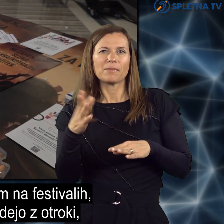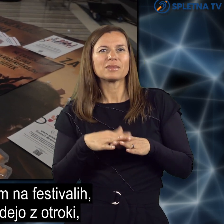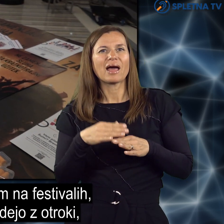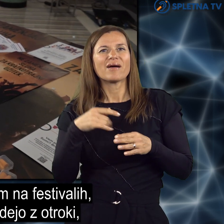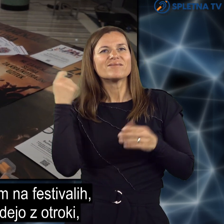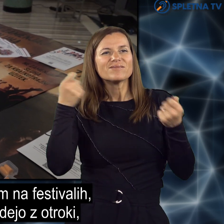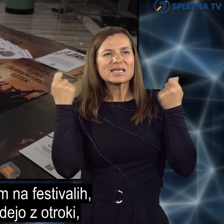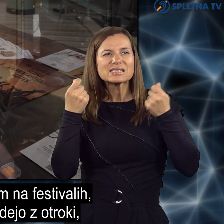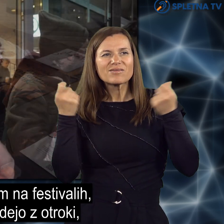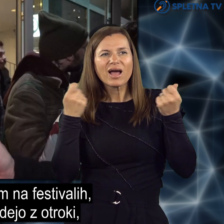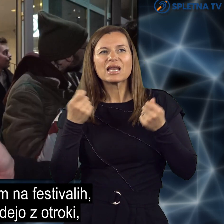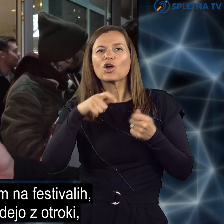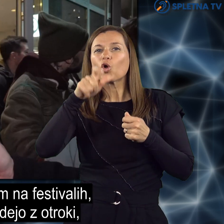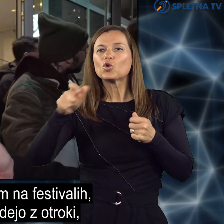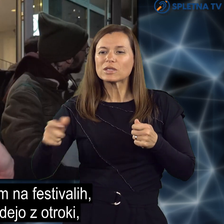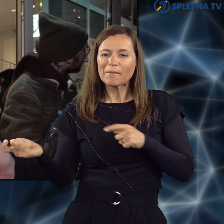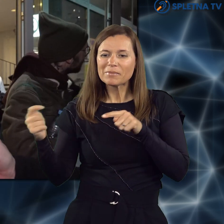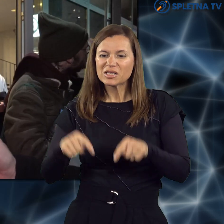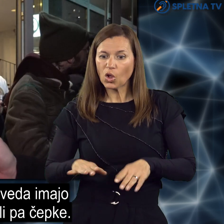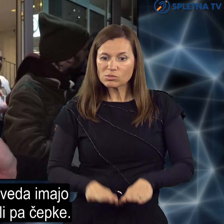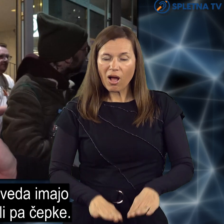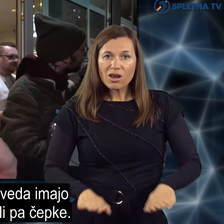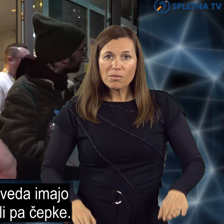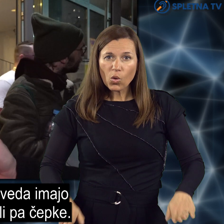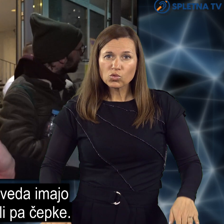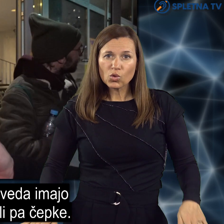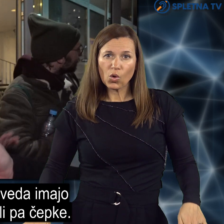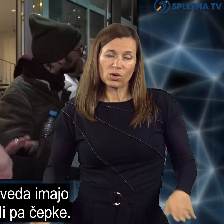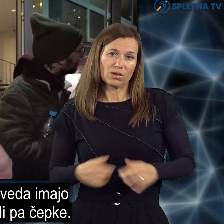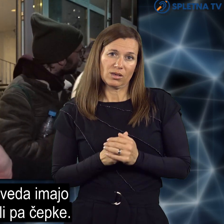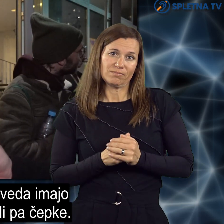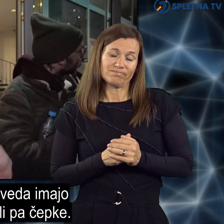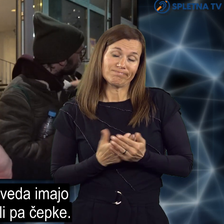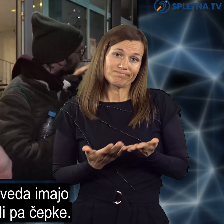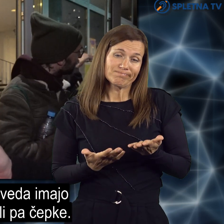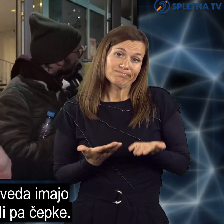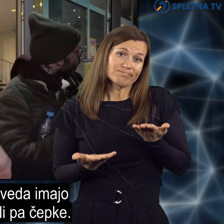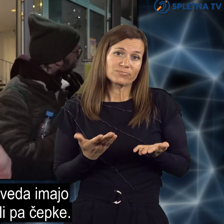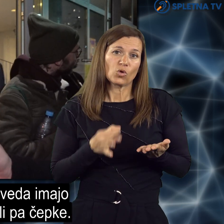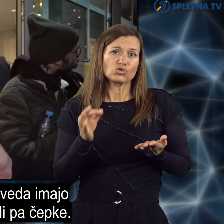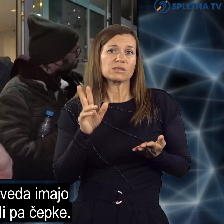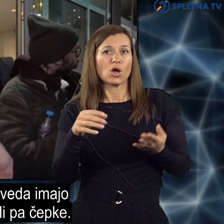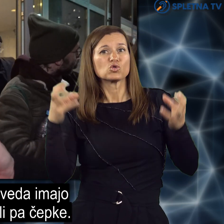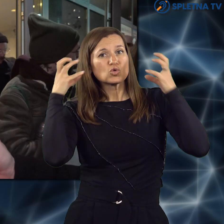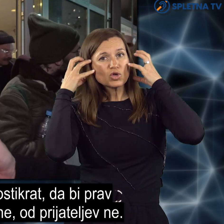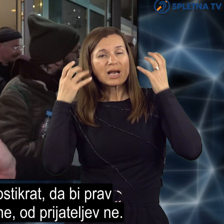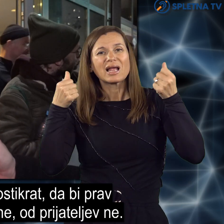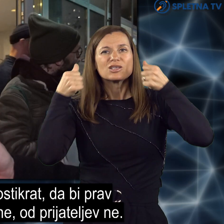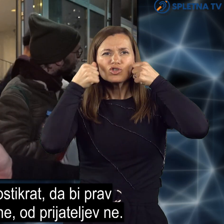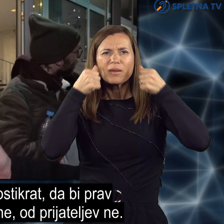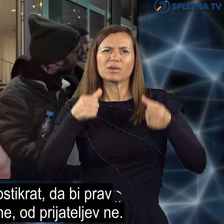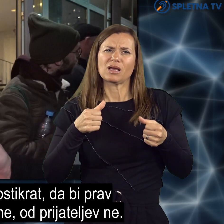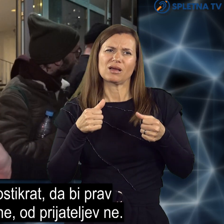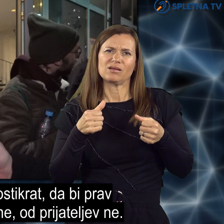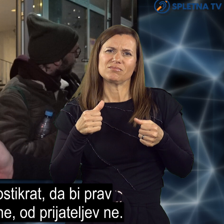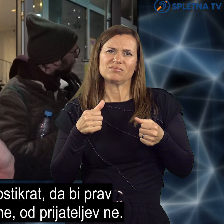pa tako, ko ljudje pridejo z otroki, pa pač seveda imajo slušalke, čepke, nekaj. Videla sem dostikrat, da